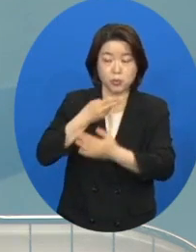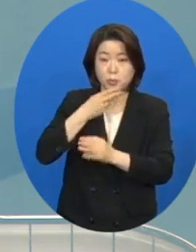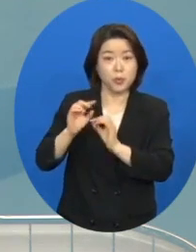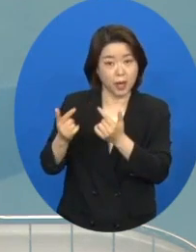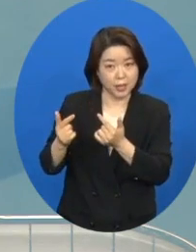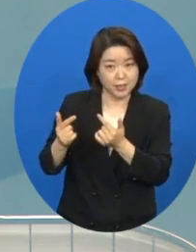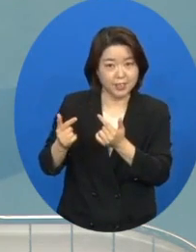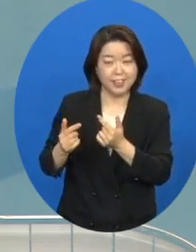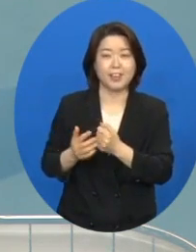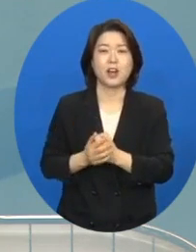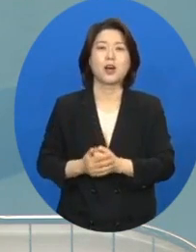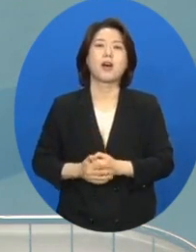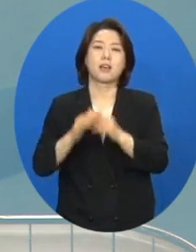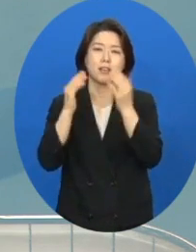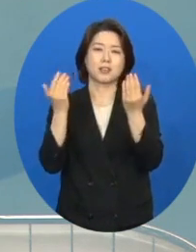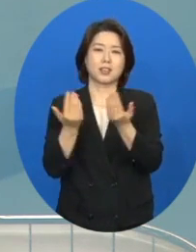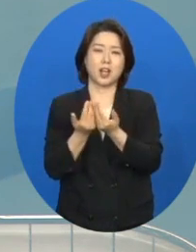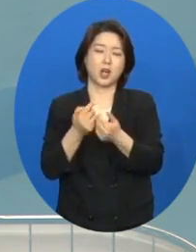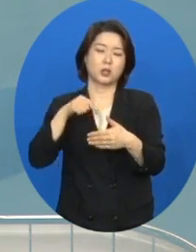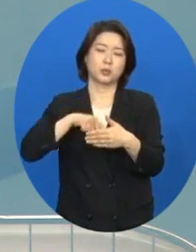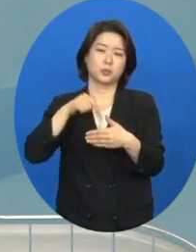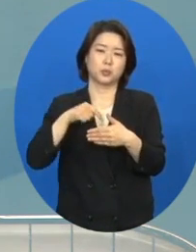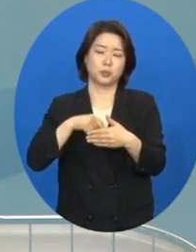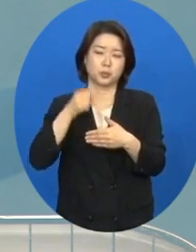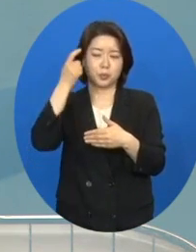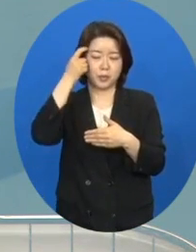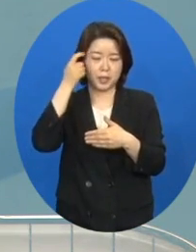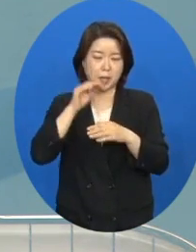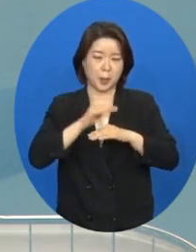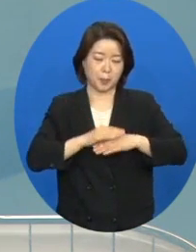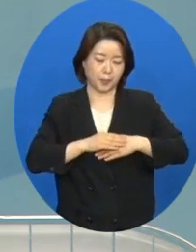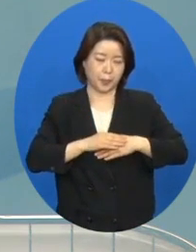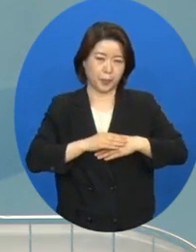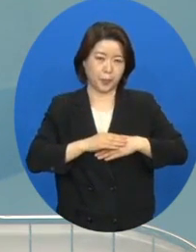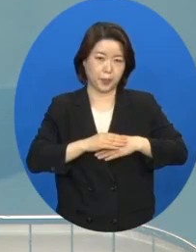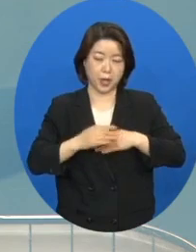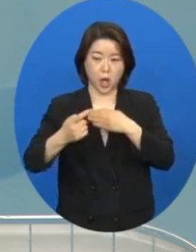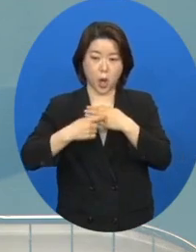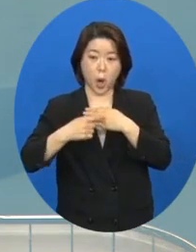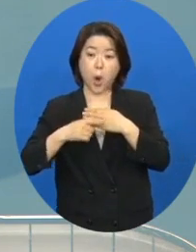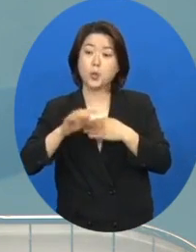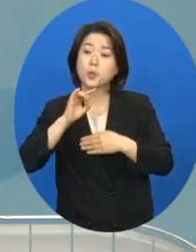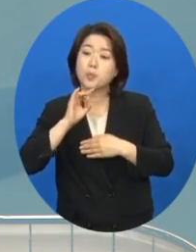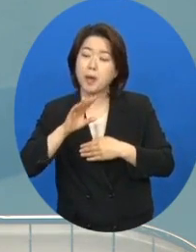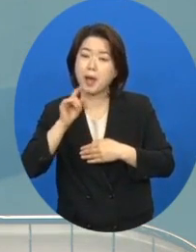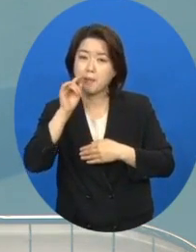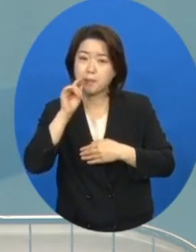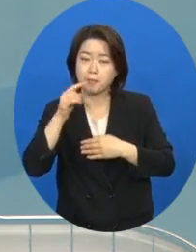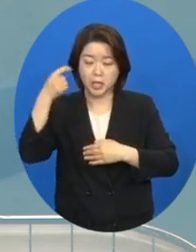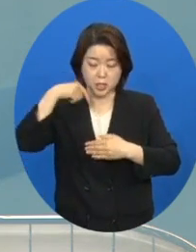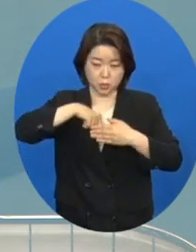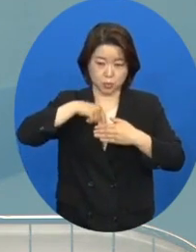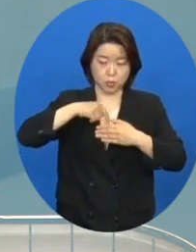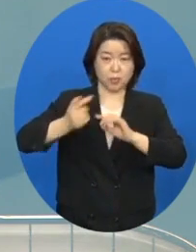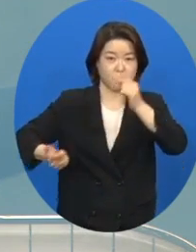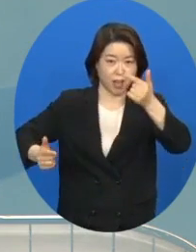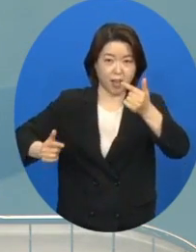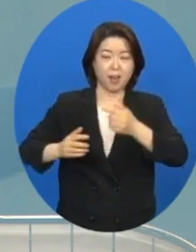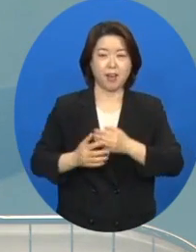아니지만 다속 생각은 감추고 겉으로 드러나는 말과 속 생각은